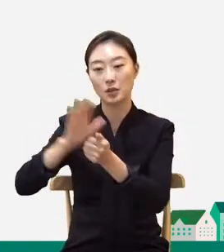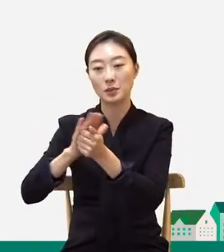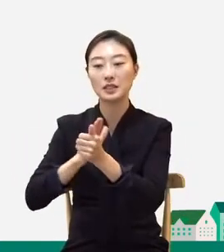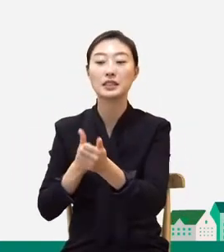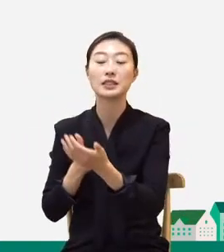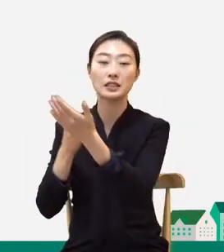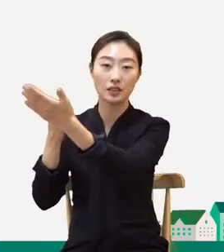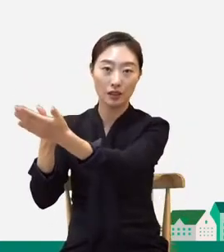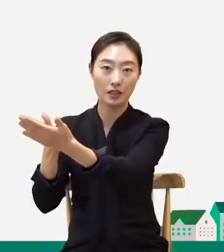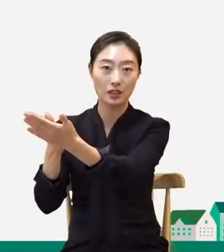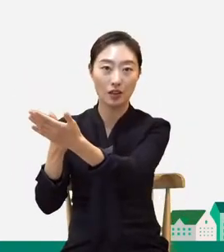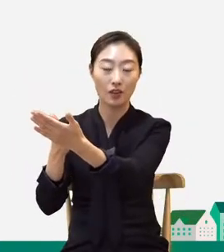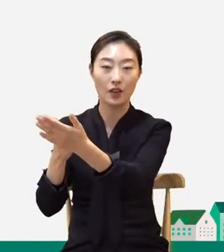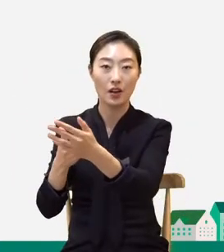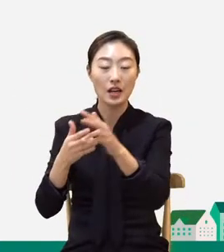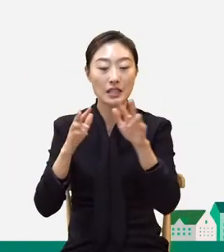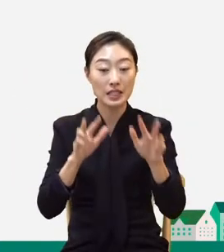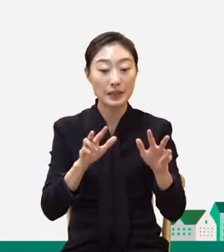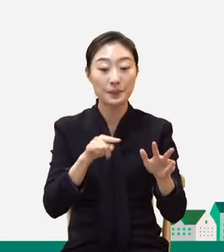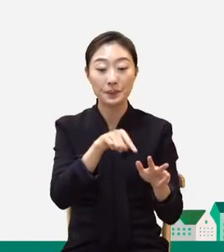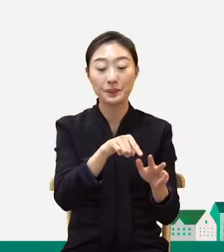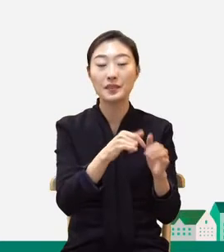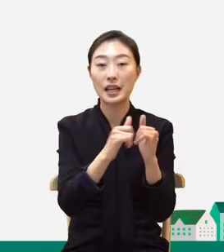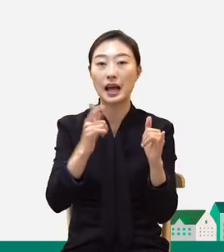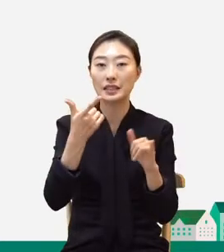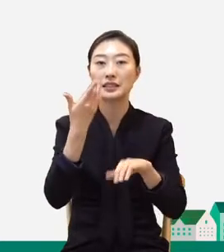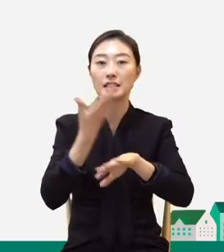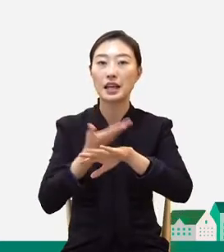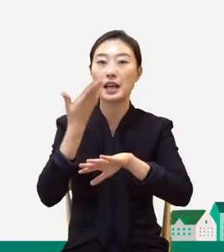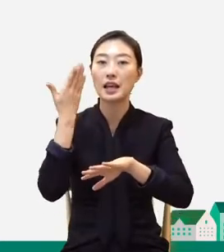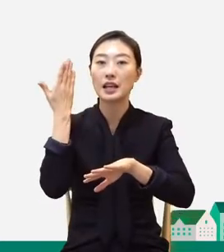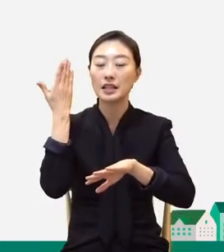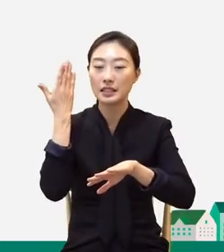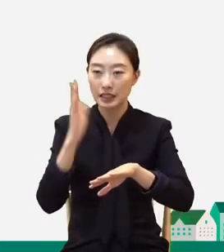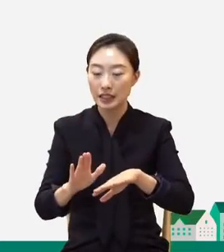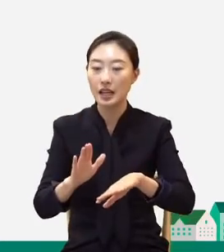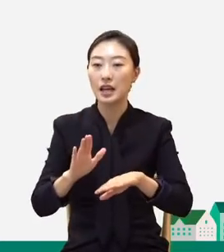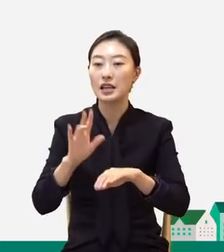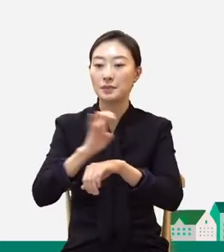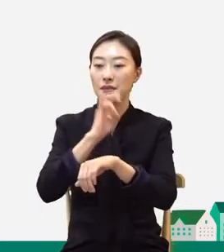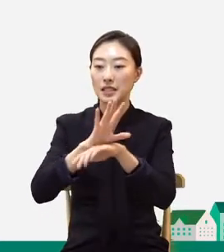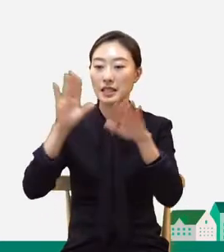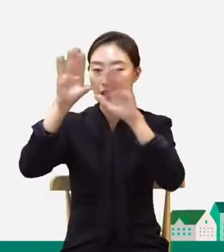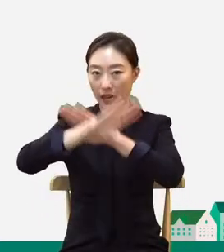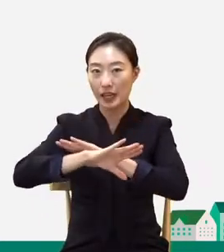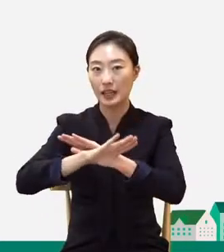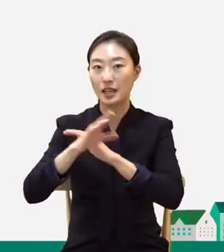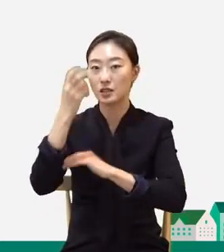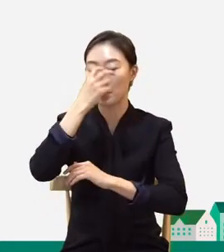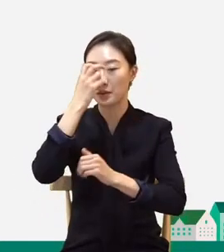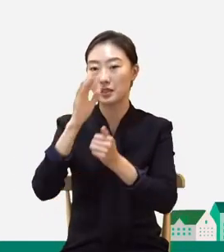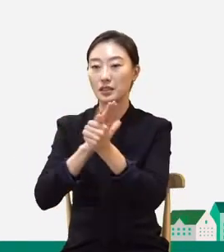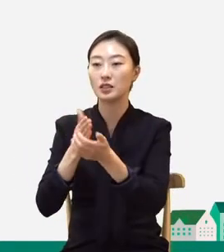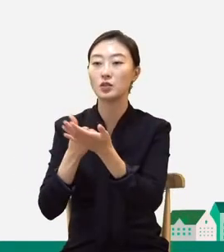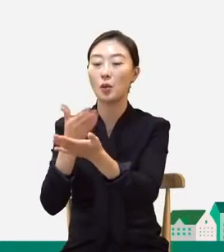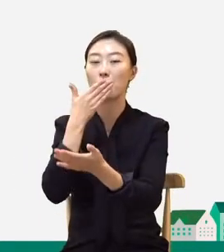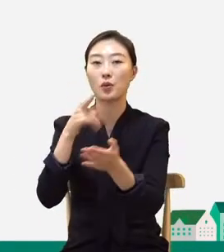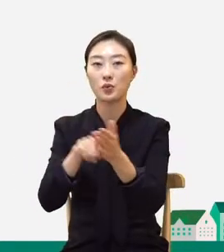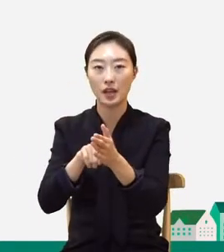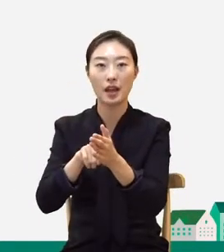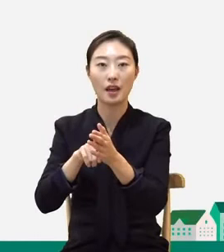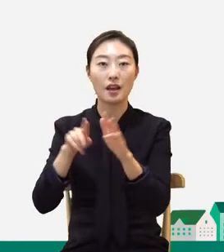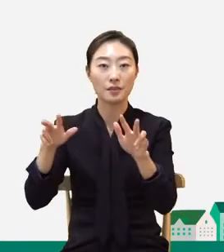저희가 대상자 분은 아니었는데 이용할 수 있도록 여러 차례 간담회를 진행했고 현재는 한 주택에 이제 두